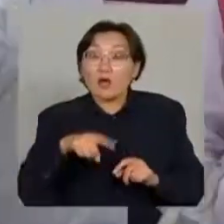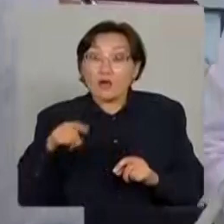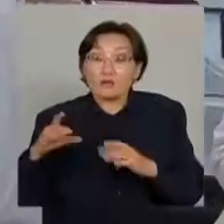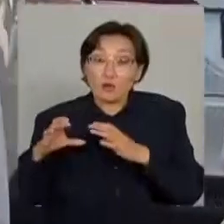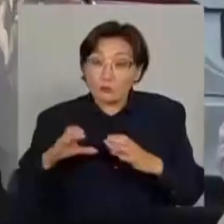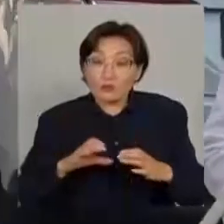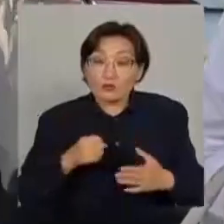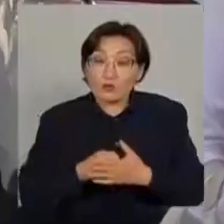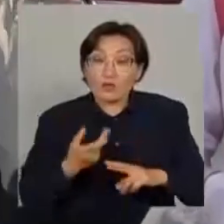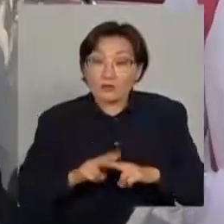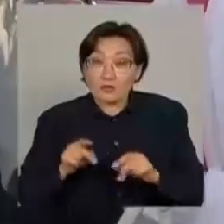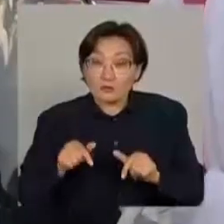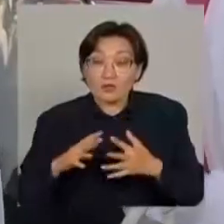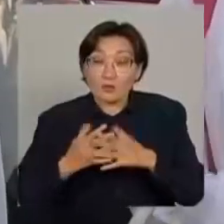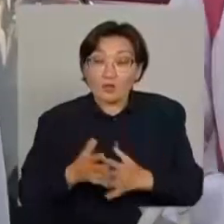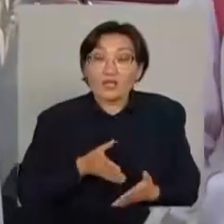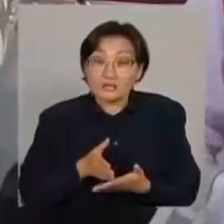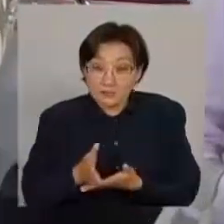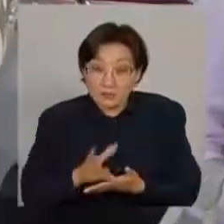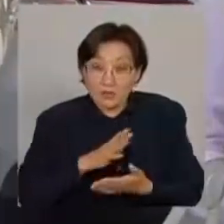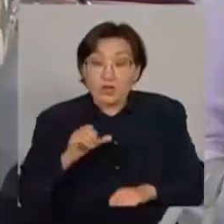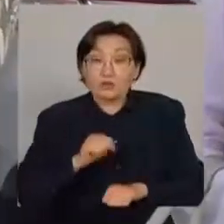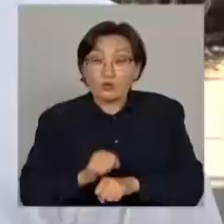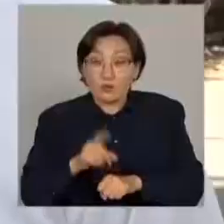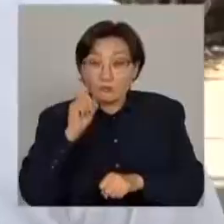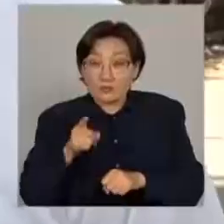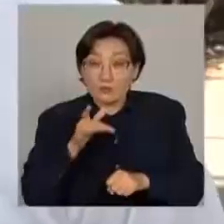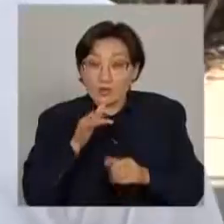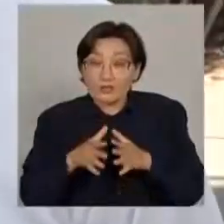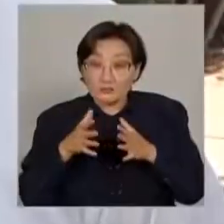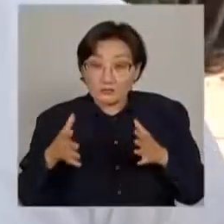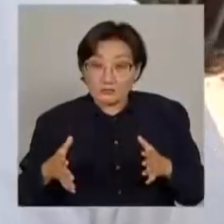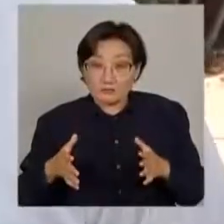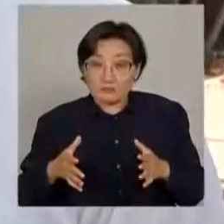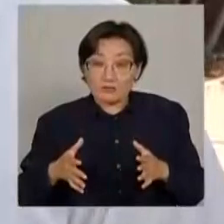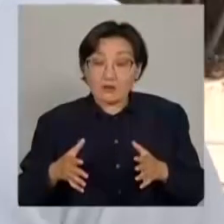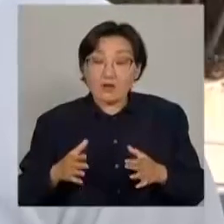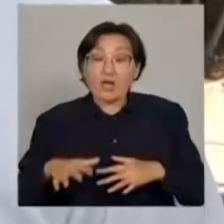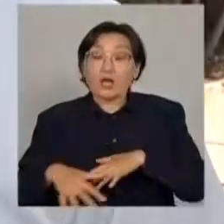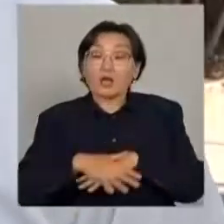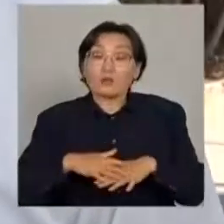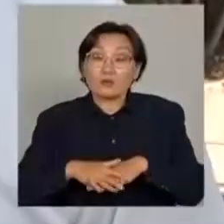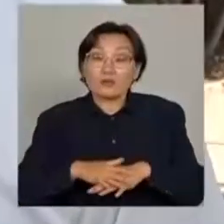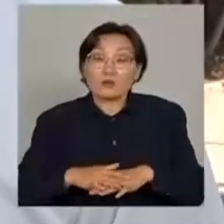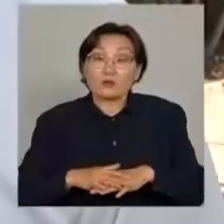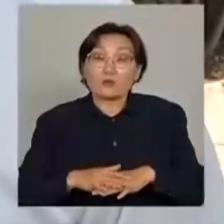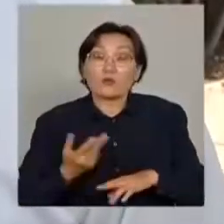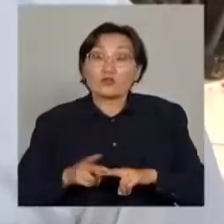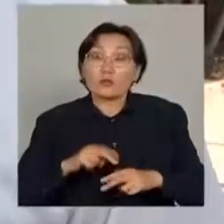автобус болатын. Иә, 341 ол тоқтағалы міне 1 жылдан асты. Халық осыған көңілі толмай жатыр